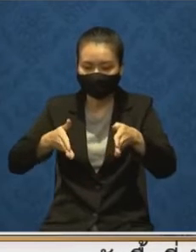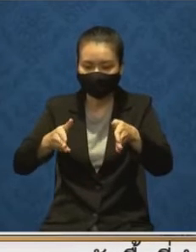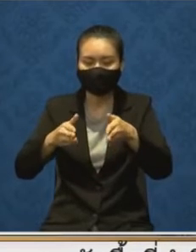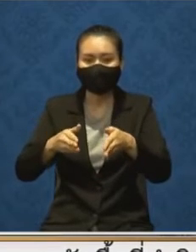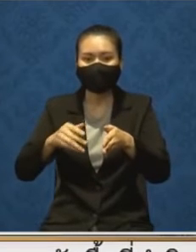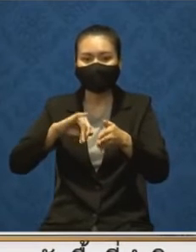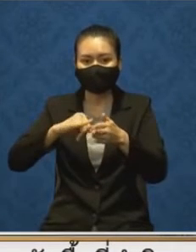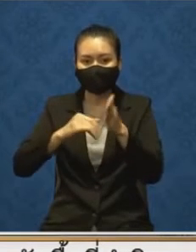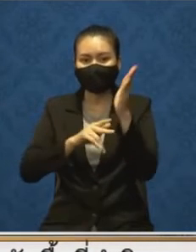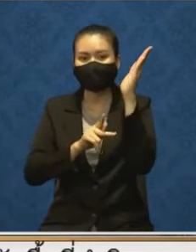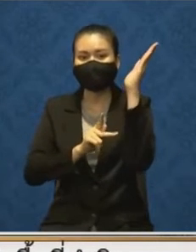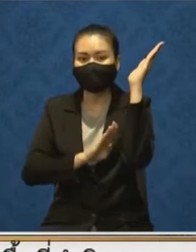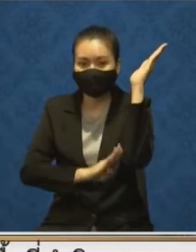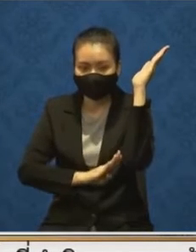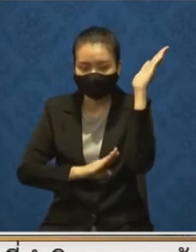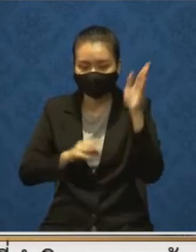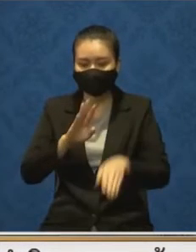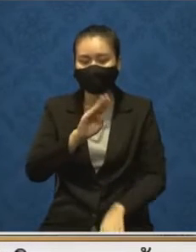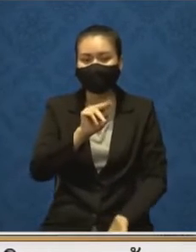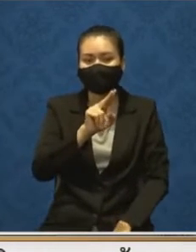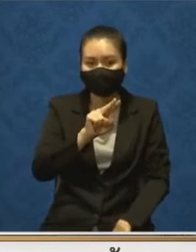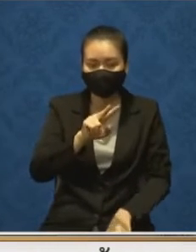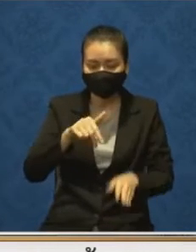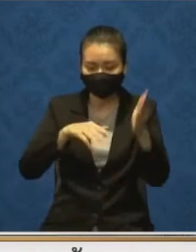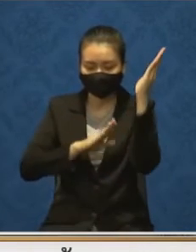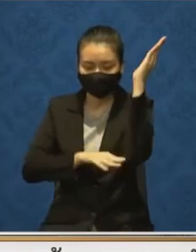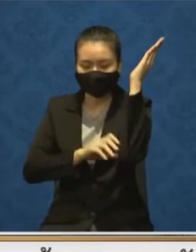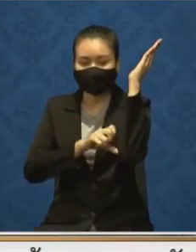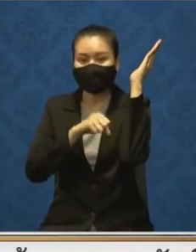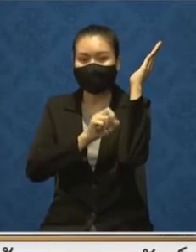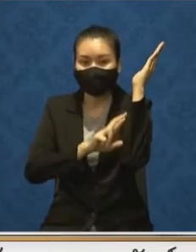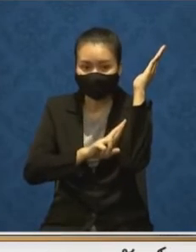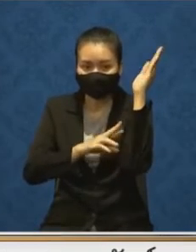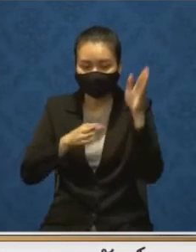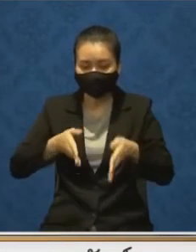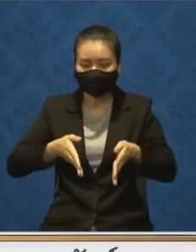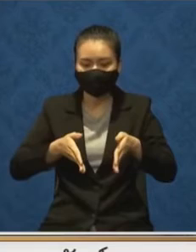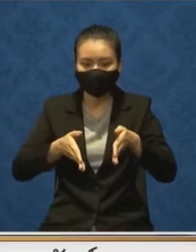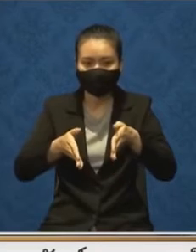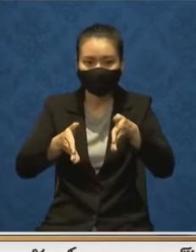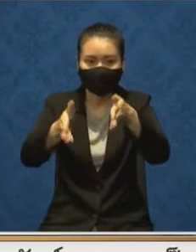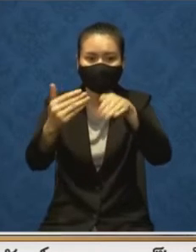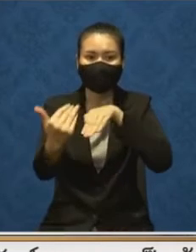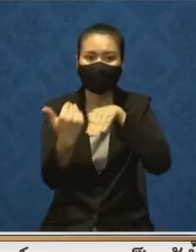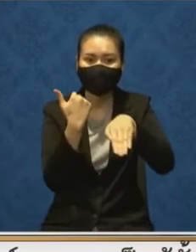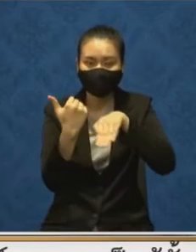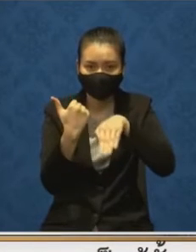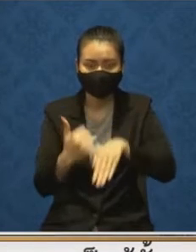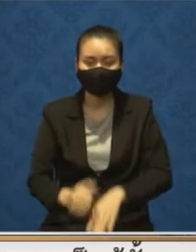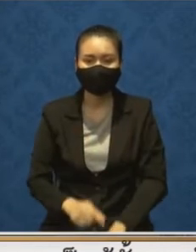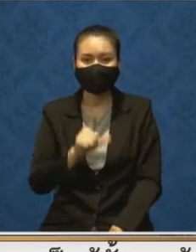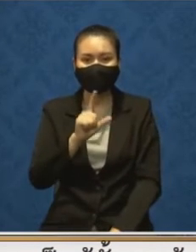ระบี่42กิโลเมตรอยู่ในจังหวัดสุราษฎร์ธานี27กิโลเมตรนะครับ